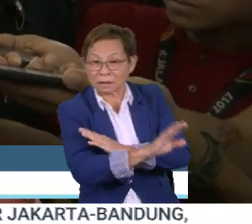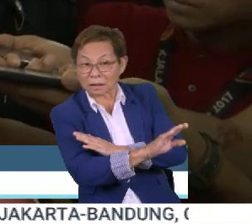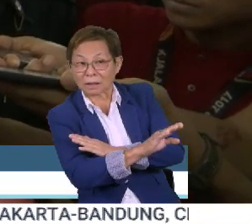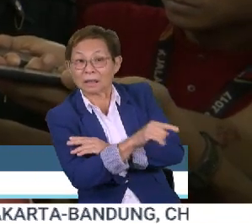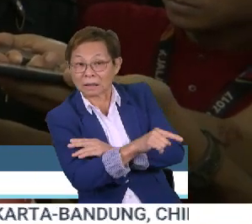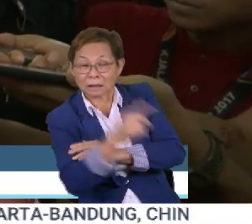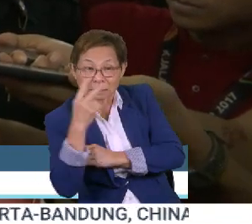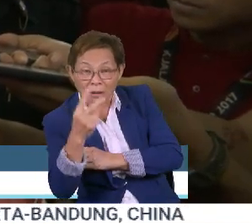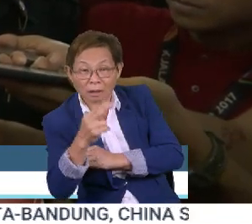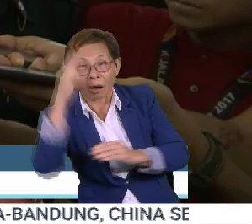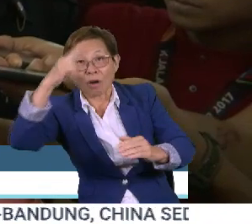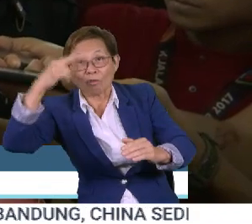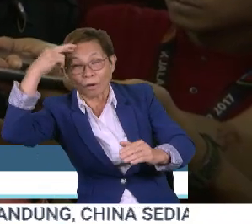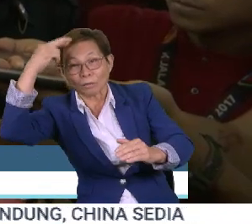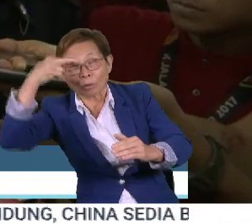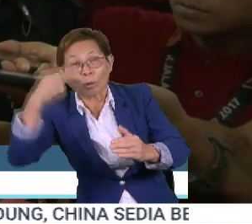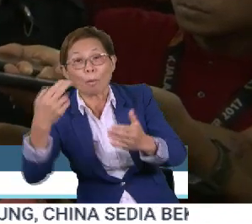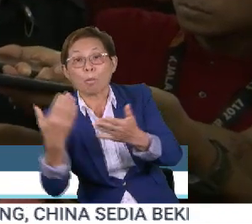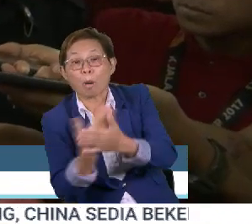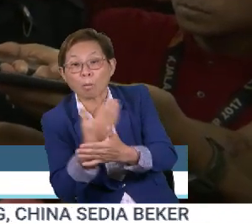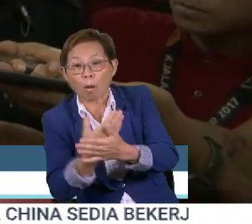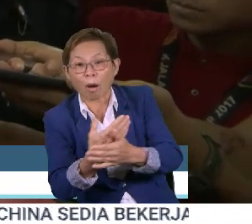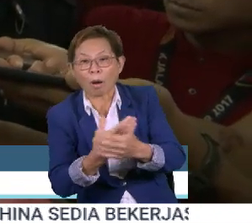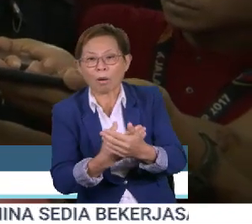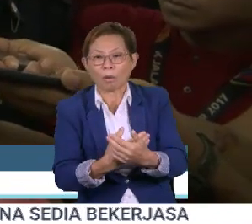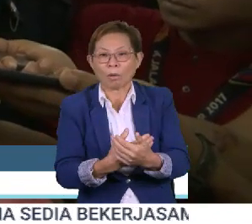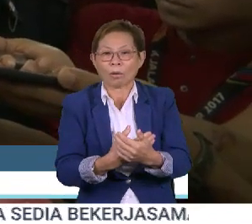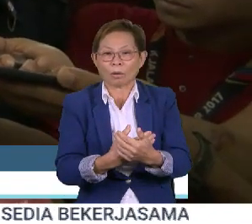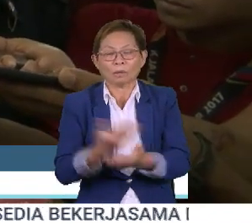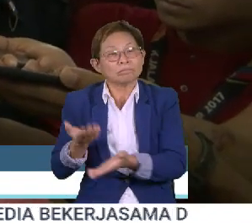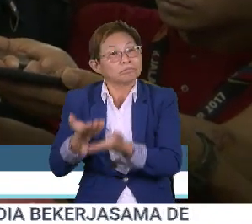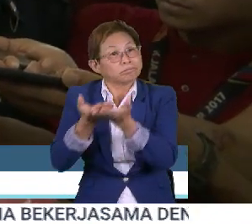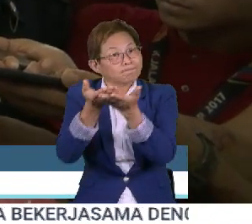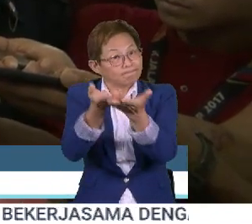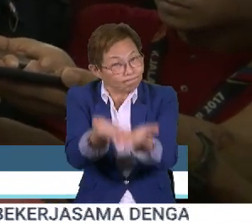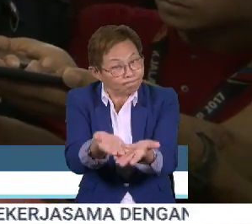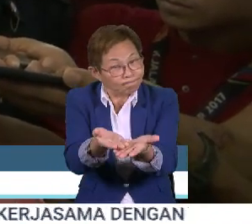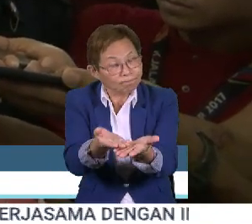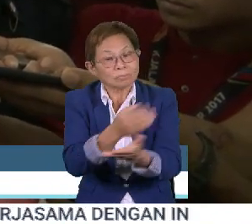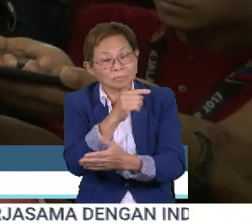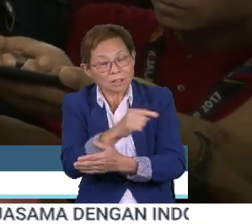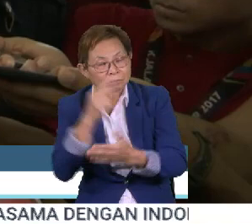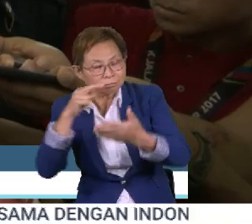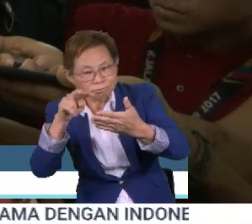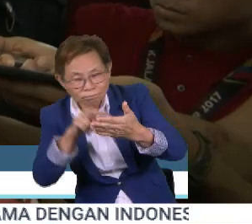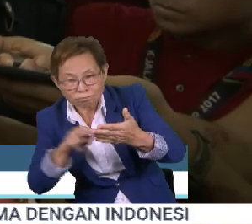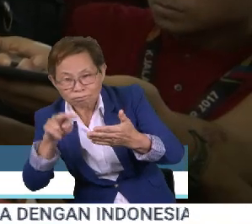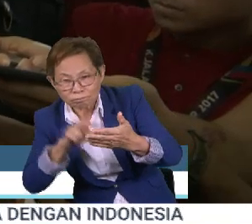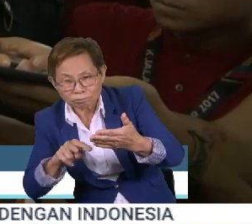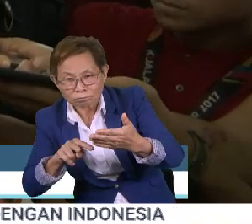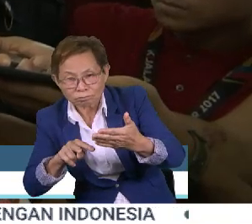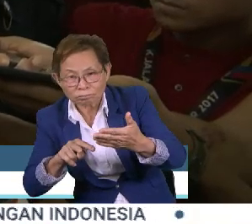beberapa fakta baru 200 halaman yang ditunggu dia juga